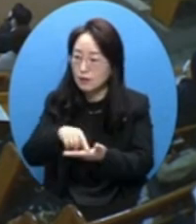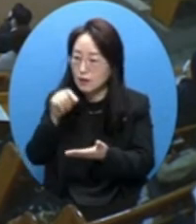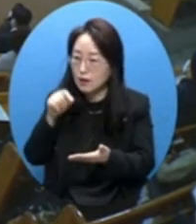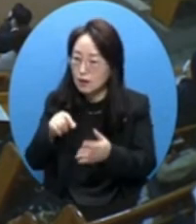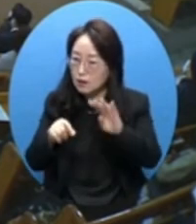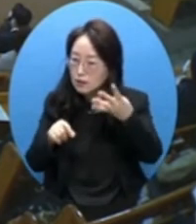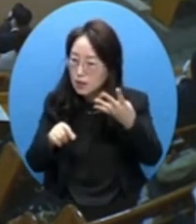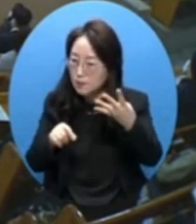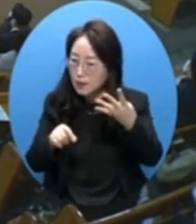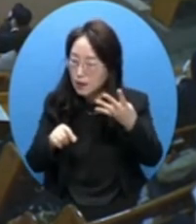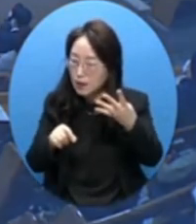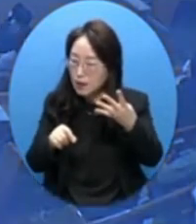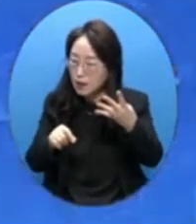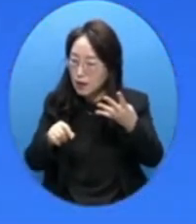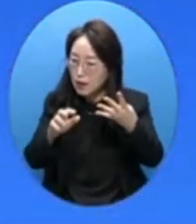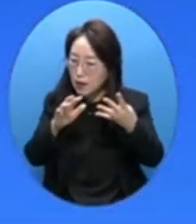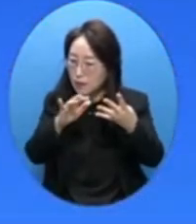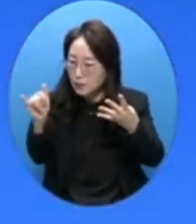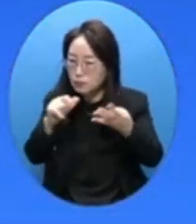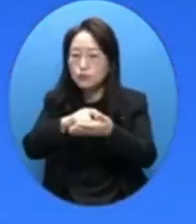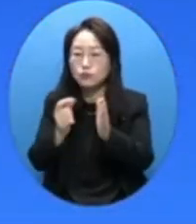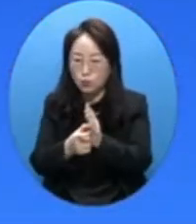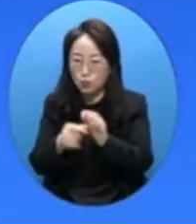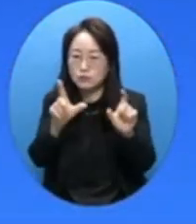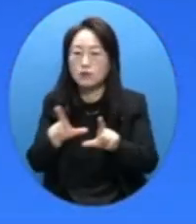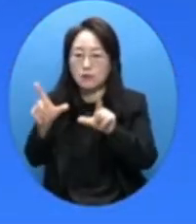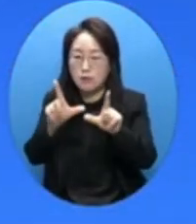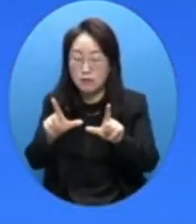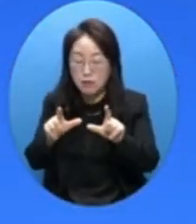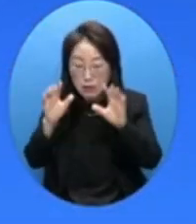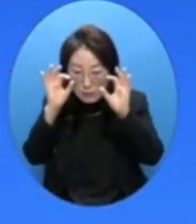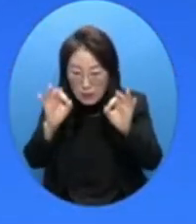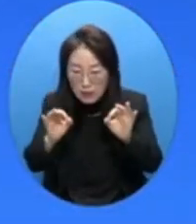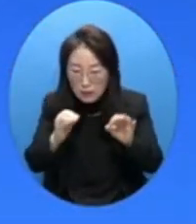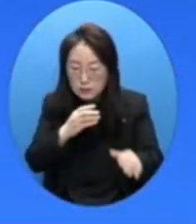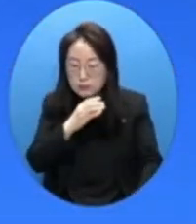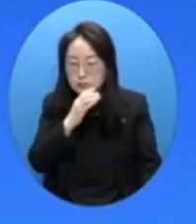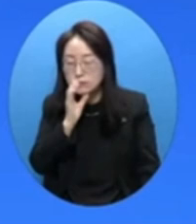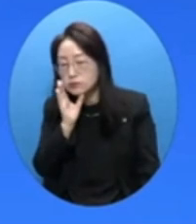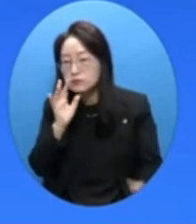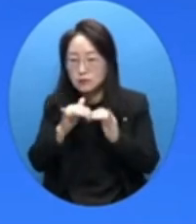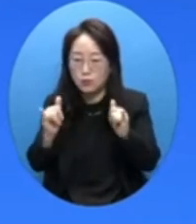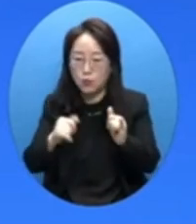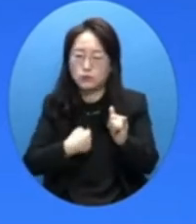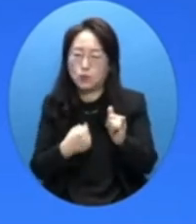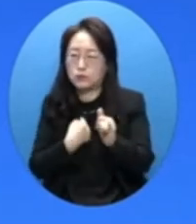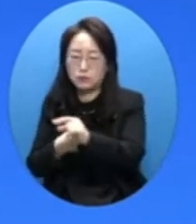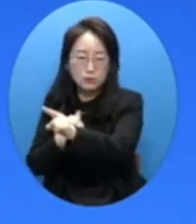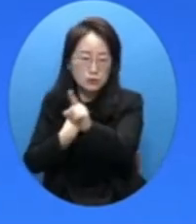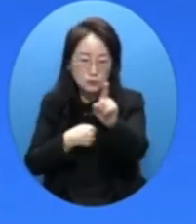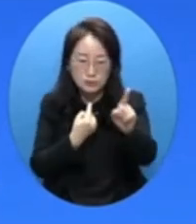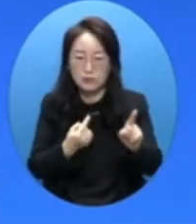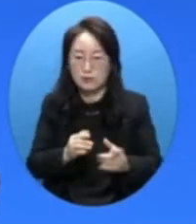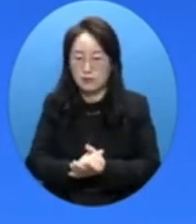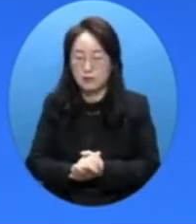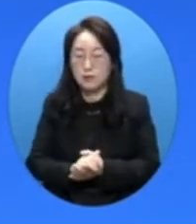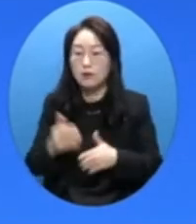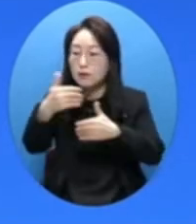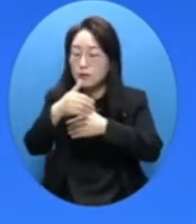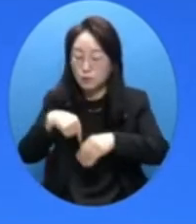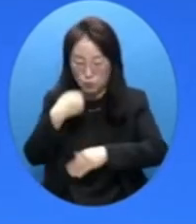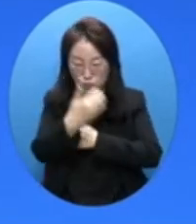400 세대가 거기 살고 있는데 다 나이 많은 어르신들이 혼자 살고 계십니다 몸도